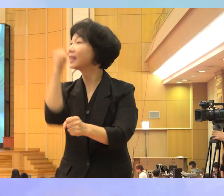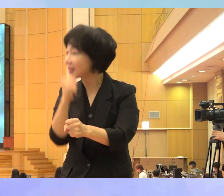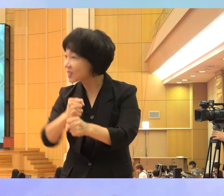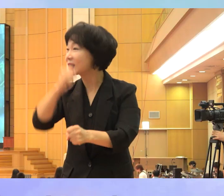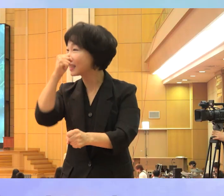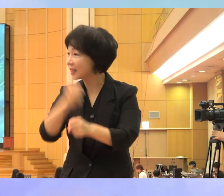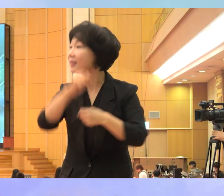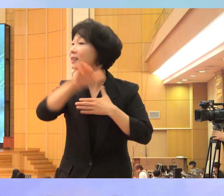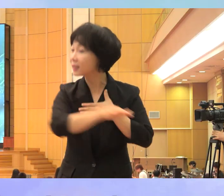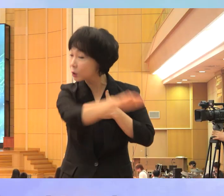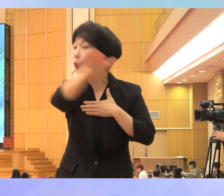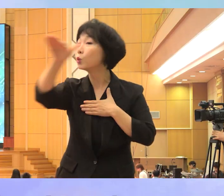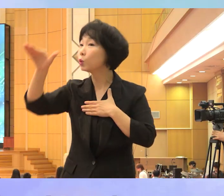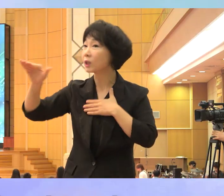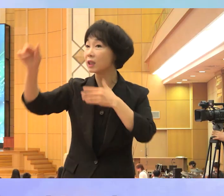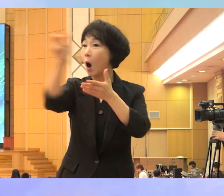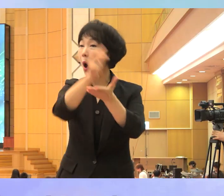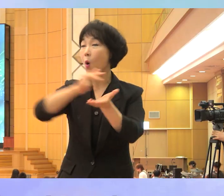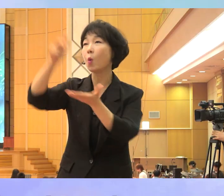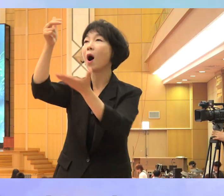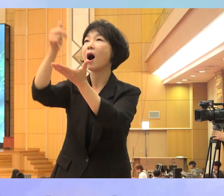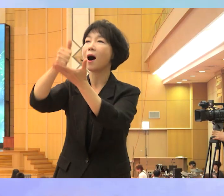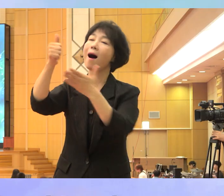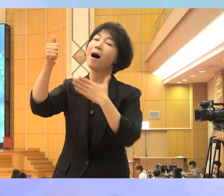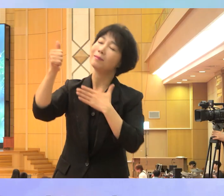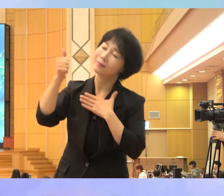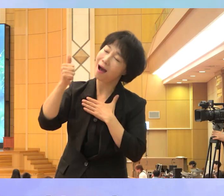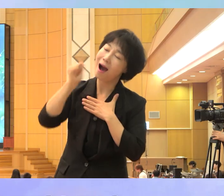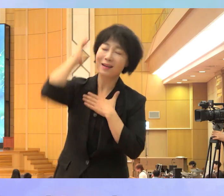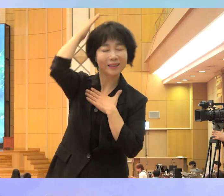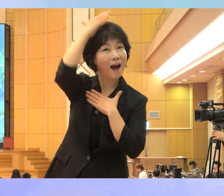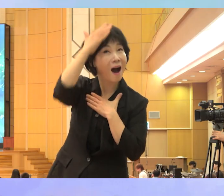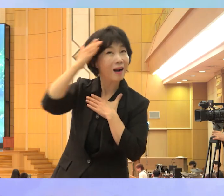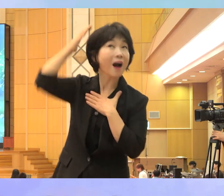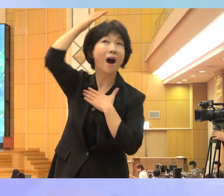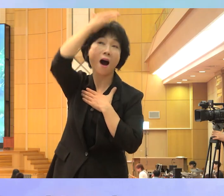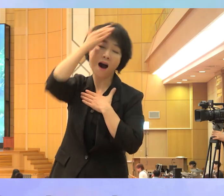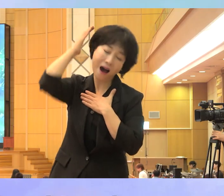천지 지으신 우리 여호와 나를